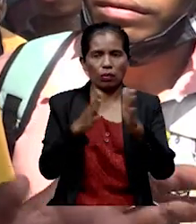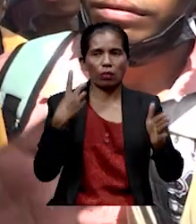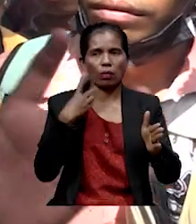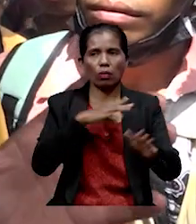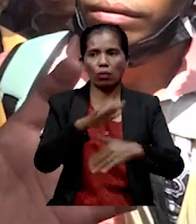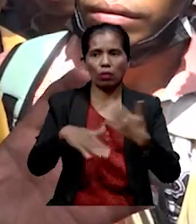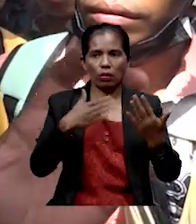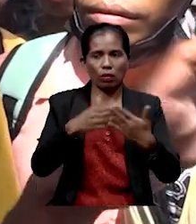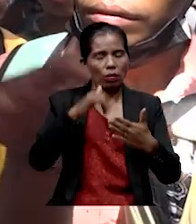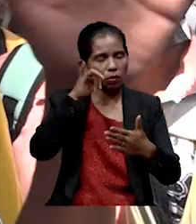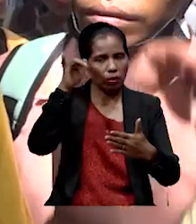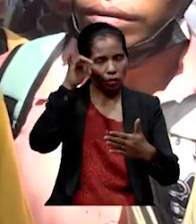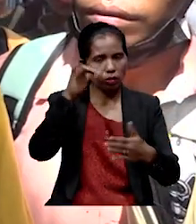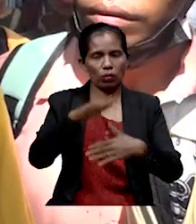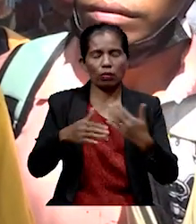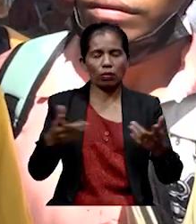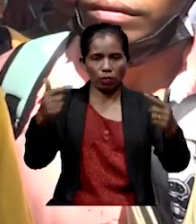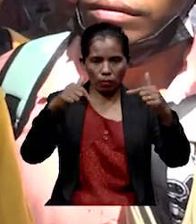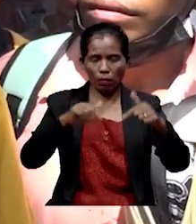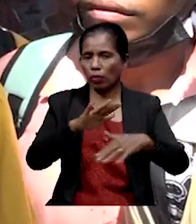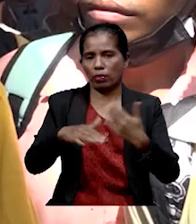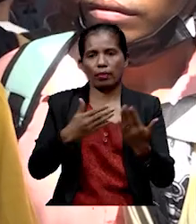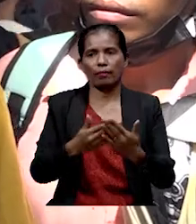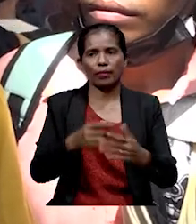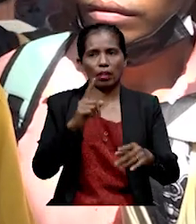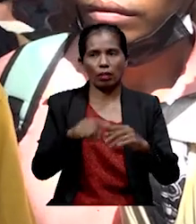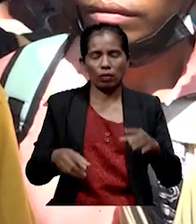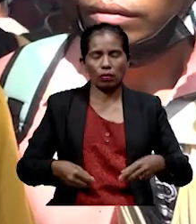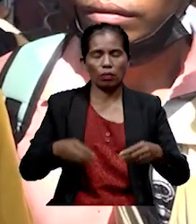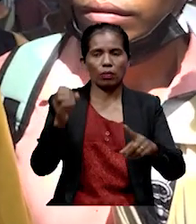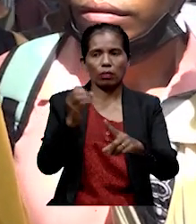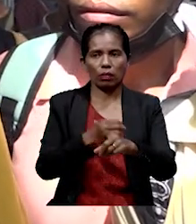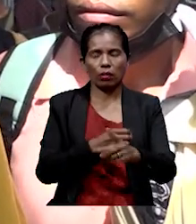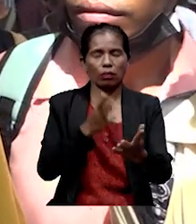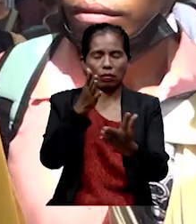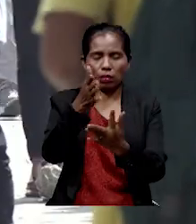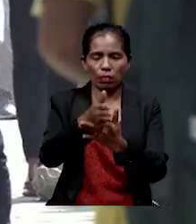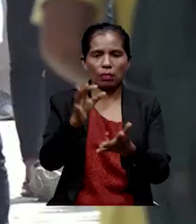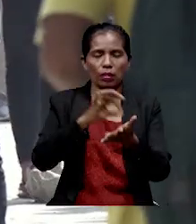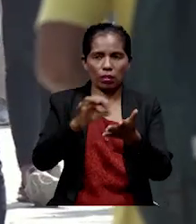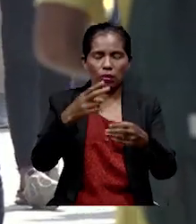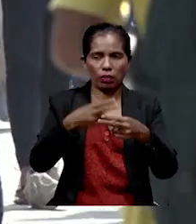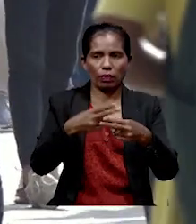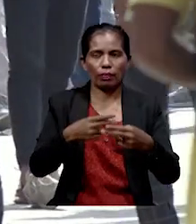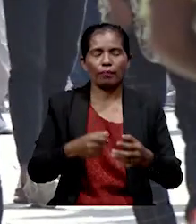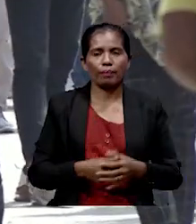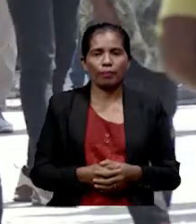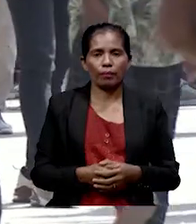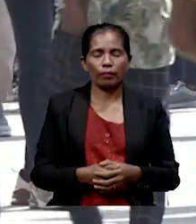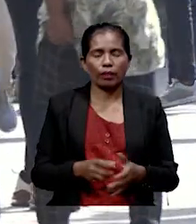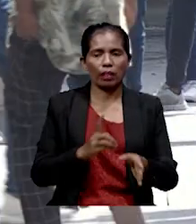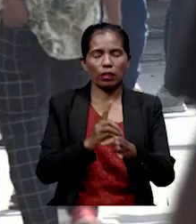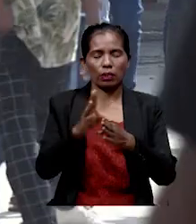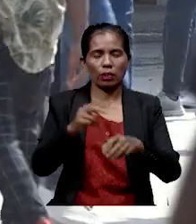hoto horseg ne hoto hoto mai hot kera Antara label of opportunity dari bawah itu bertambah registro. Hatamba preocupasang ne Direktur